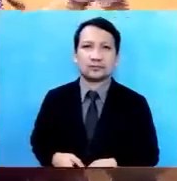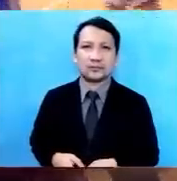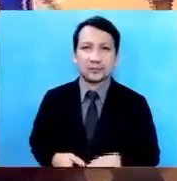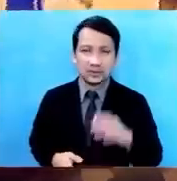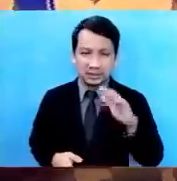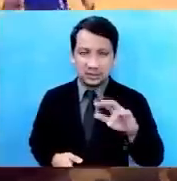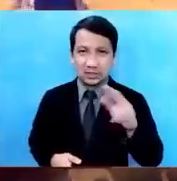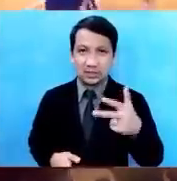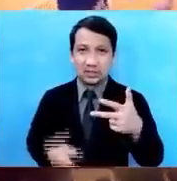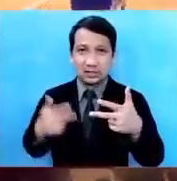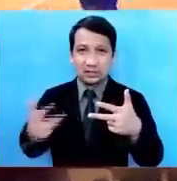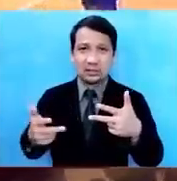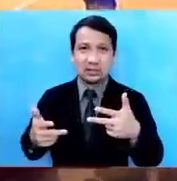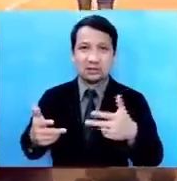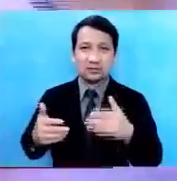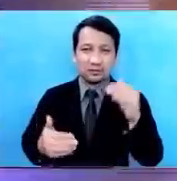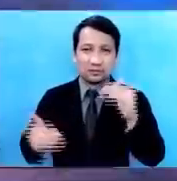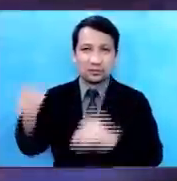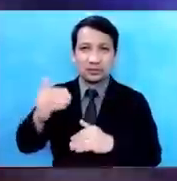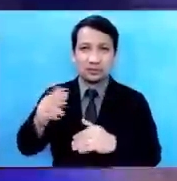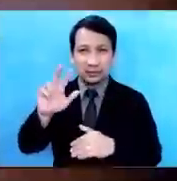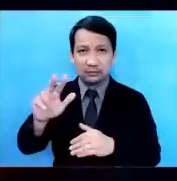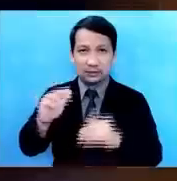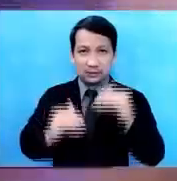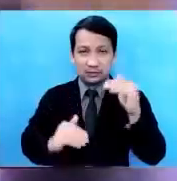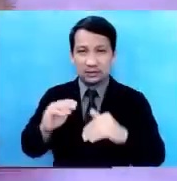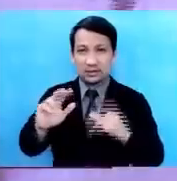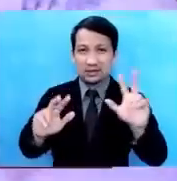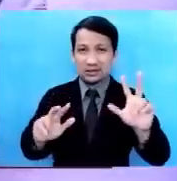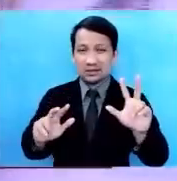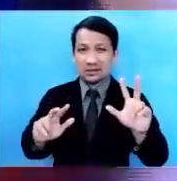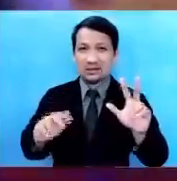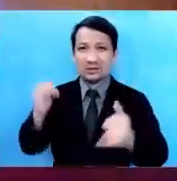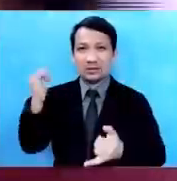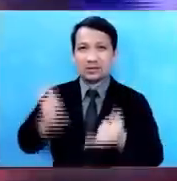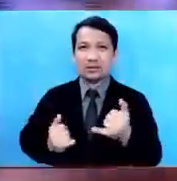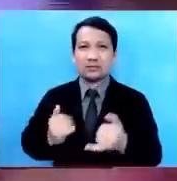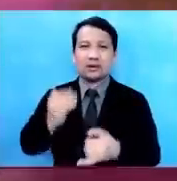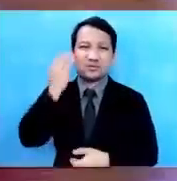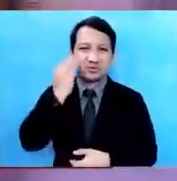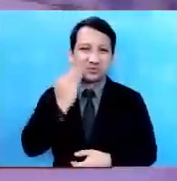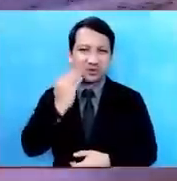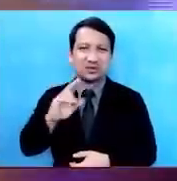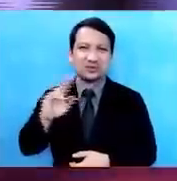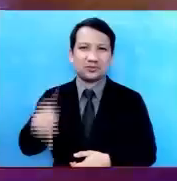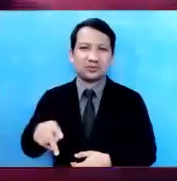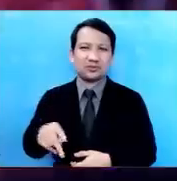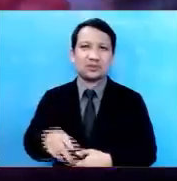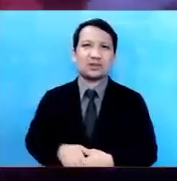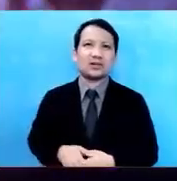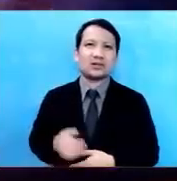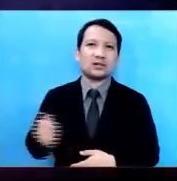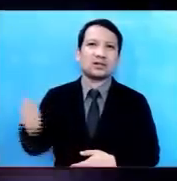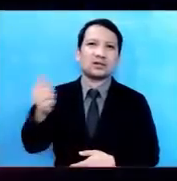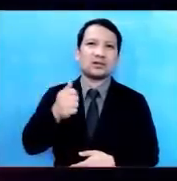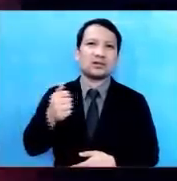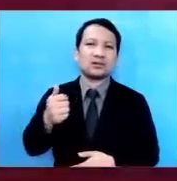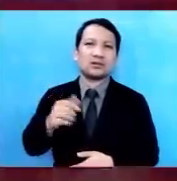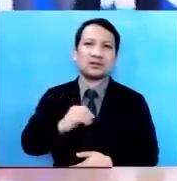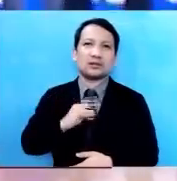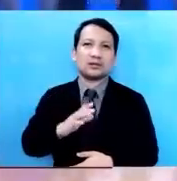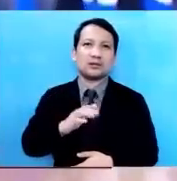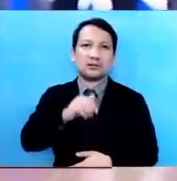Pasok yan para ibaba ang lamang sa 3. Yun nga lang, sa huli, kinapos na ang UP at nanaig ang composure ng